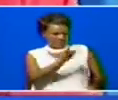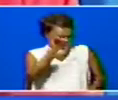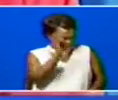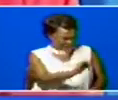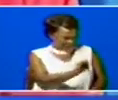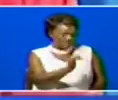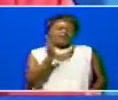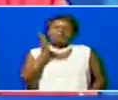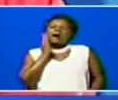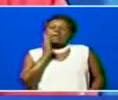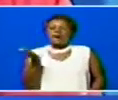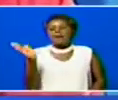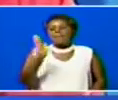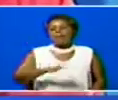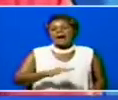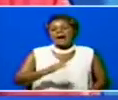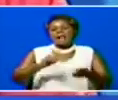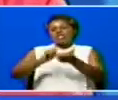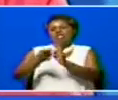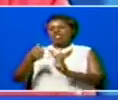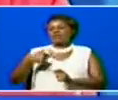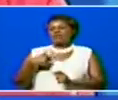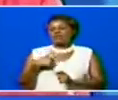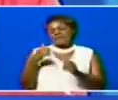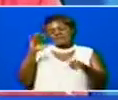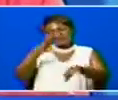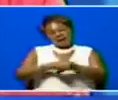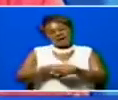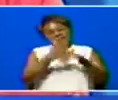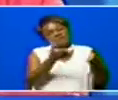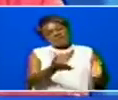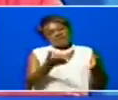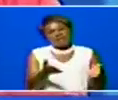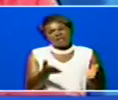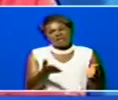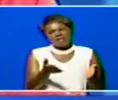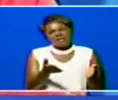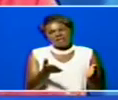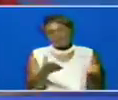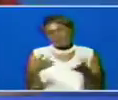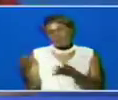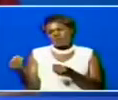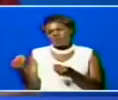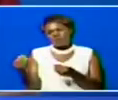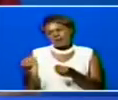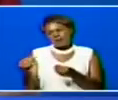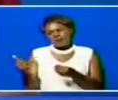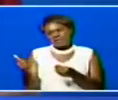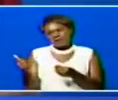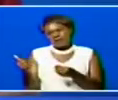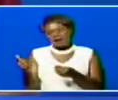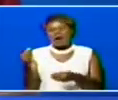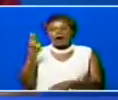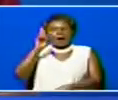akitoka mahali ameenda kutafuta chakula nini atanipata tu pale pale tu. Naam, ikafikia ukaenda kwa mwingine, kwa